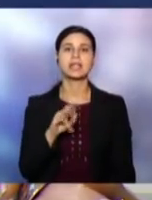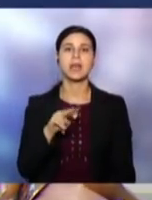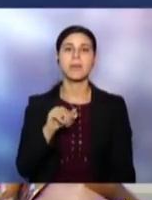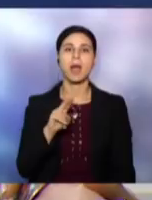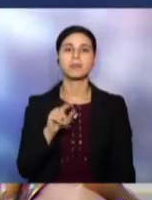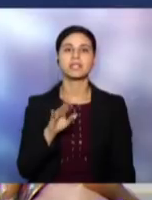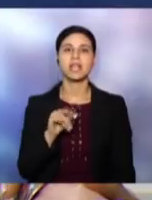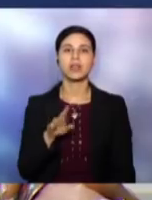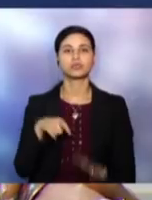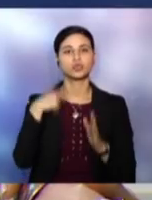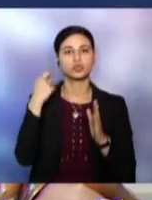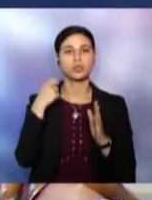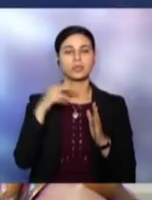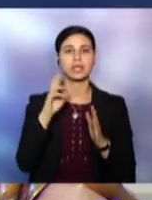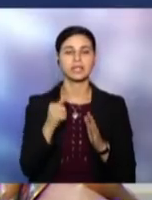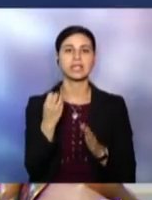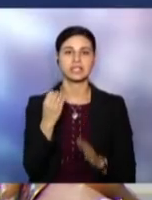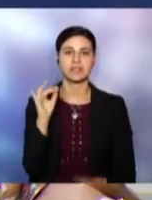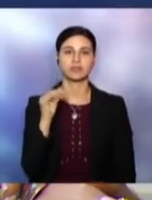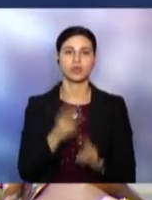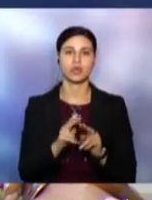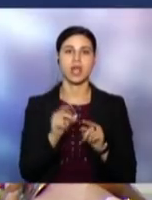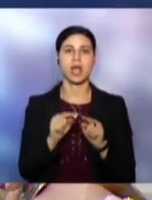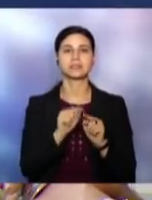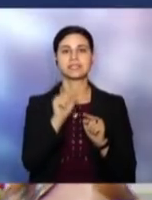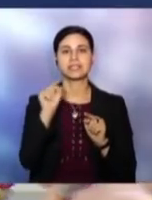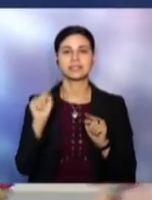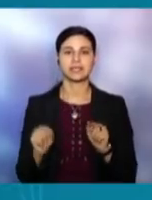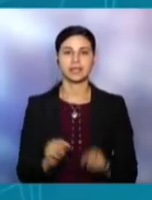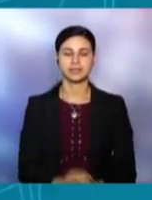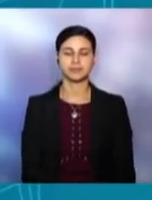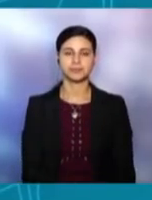პაპიაშვილის რუბრიკა და მორიგი ისტორია ამ ციკლიდან.